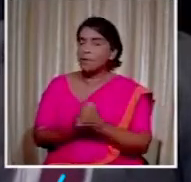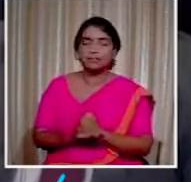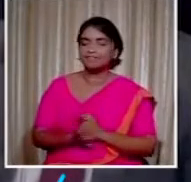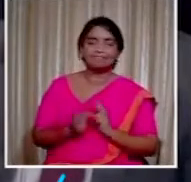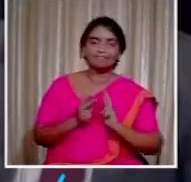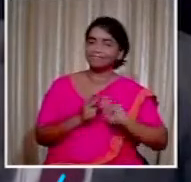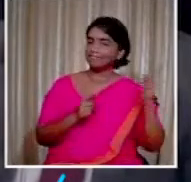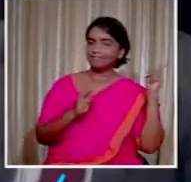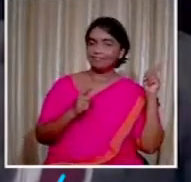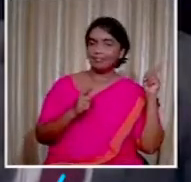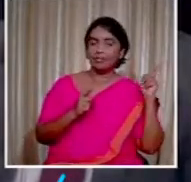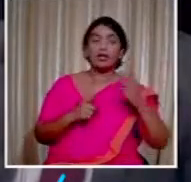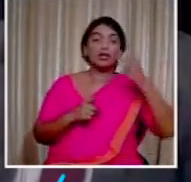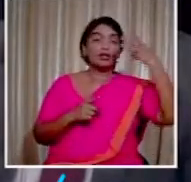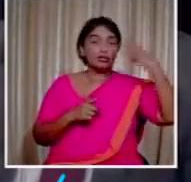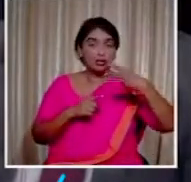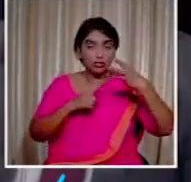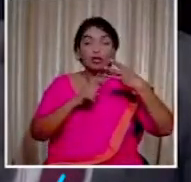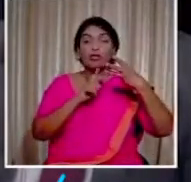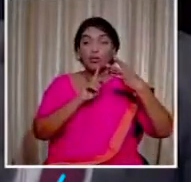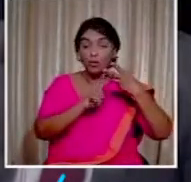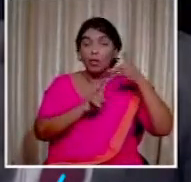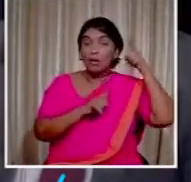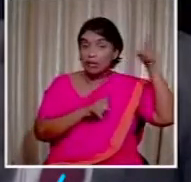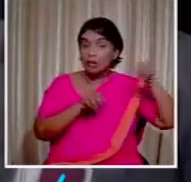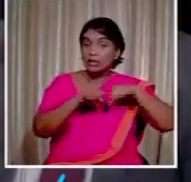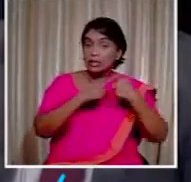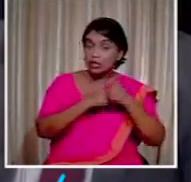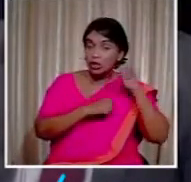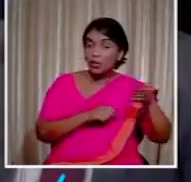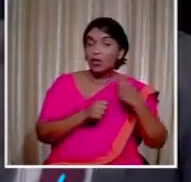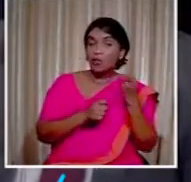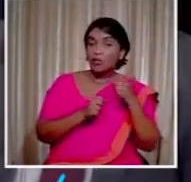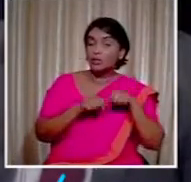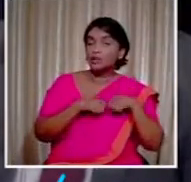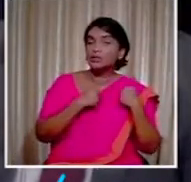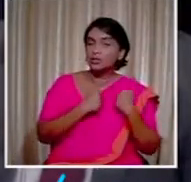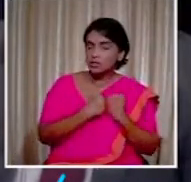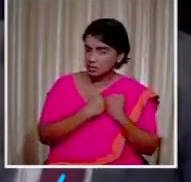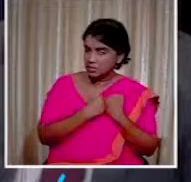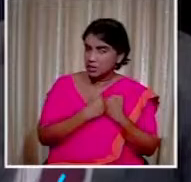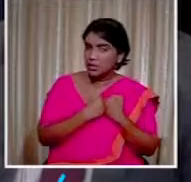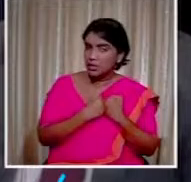ප්‍රතික්ෂේප කරා තුන්වෙනුව ඔවුන්ගේ සමාගමක තියෙන මූල්‍ය සමාගමකින්